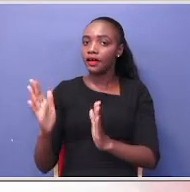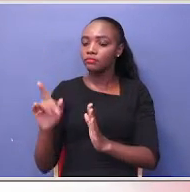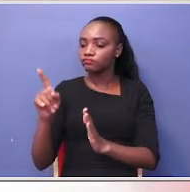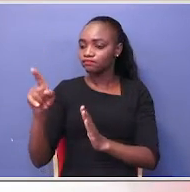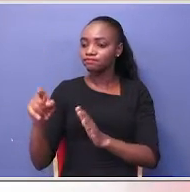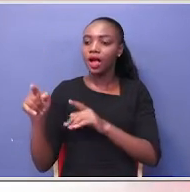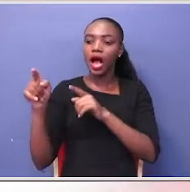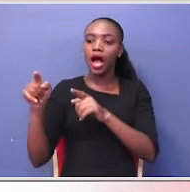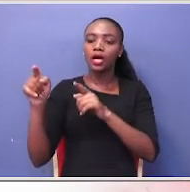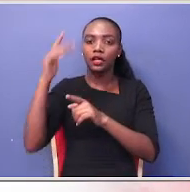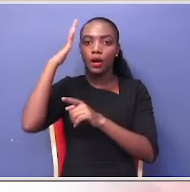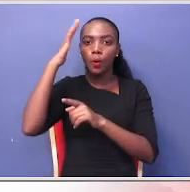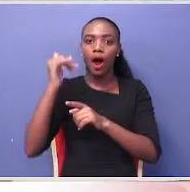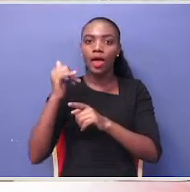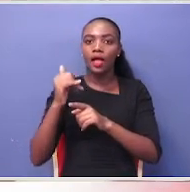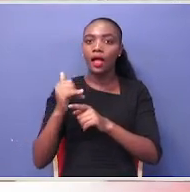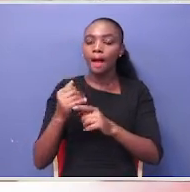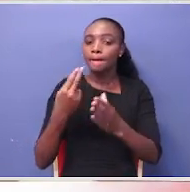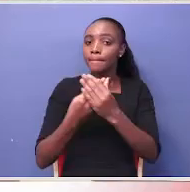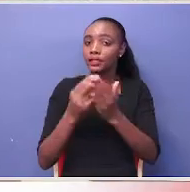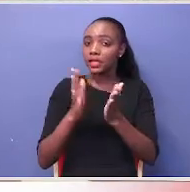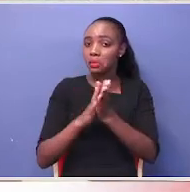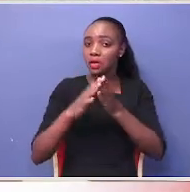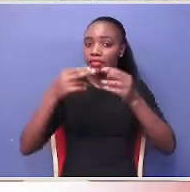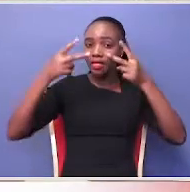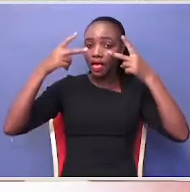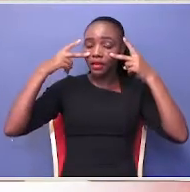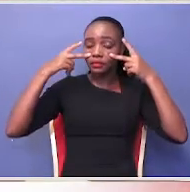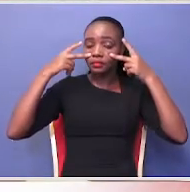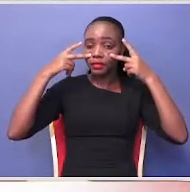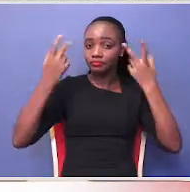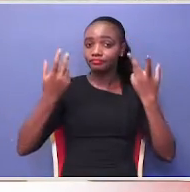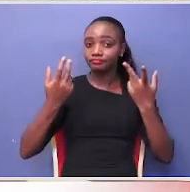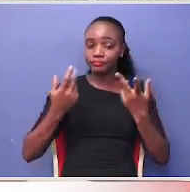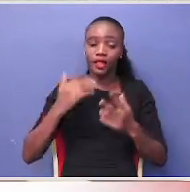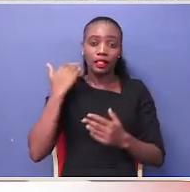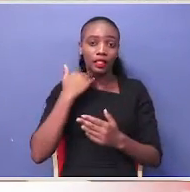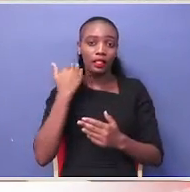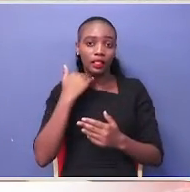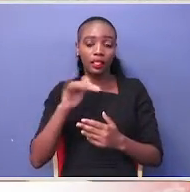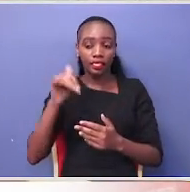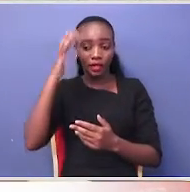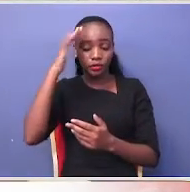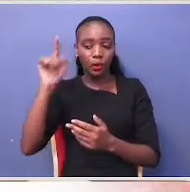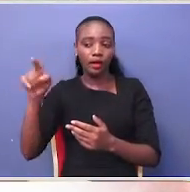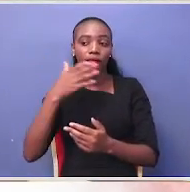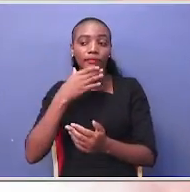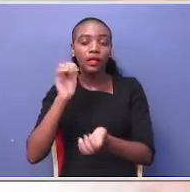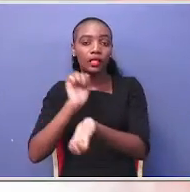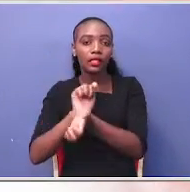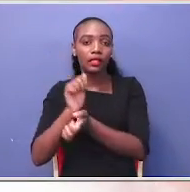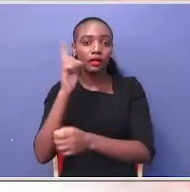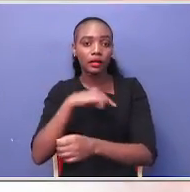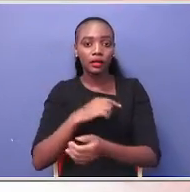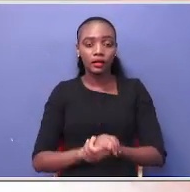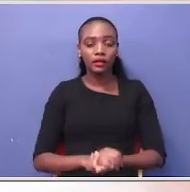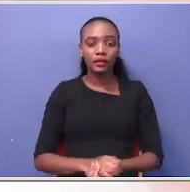kushirikiana na wanamgambo hao katika kutekeleza maovu hayo, jambo lililosababisha kukamatwa kwake.